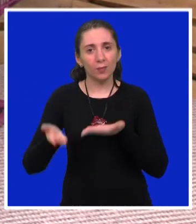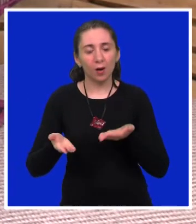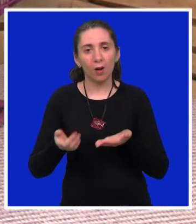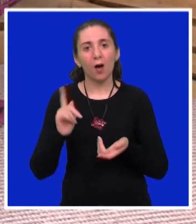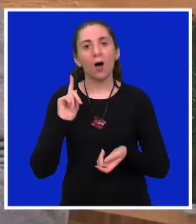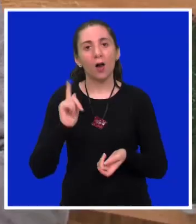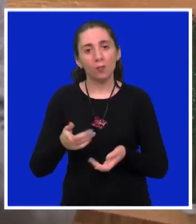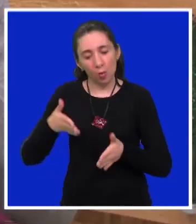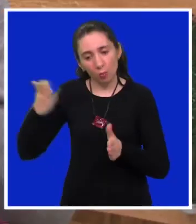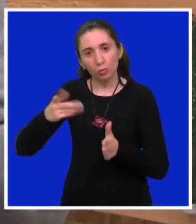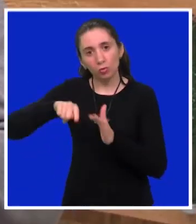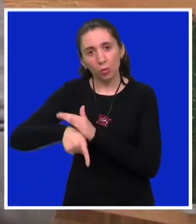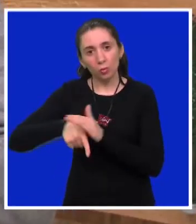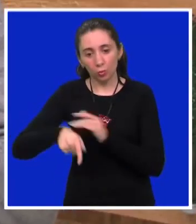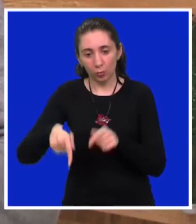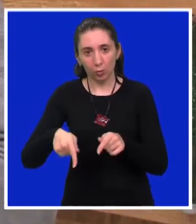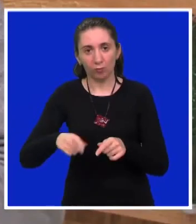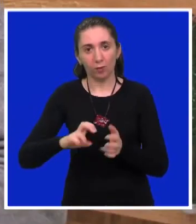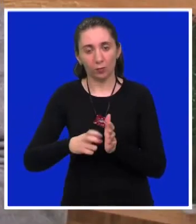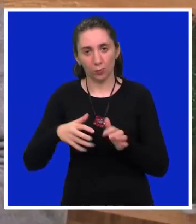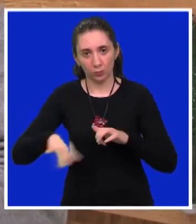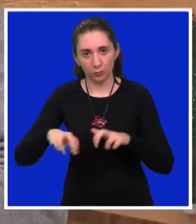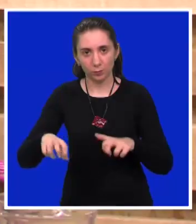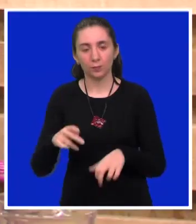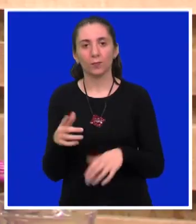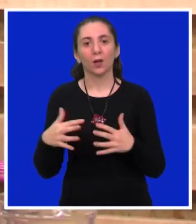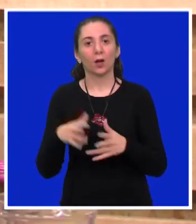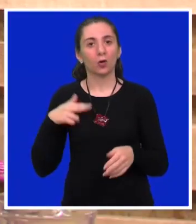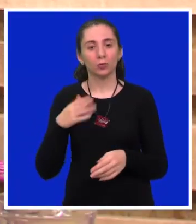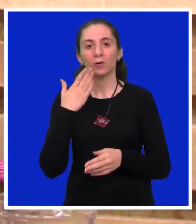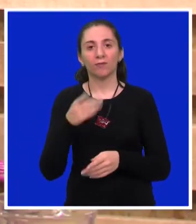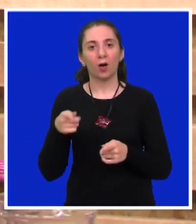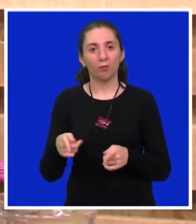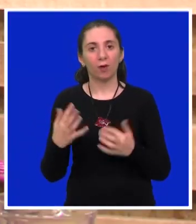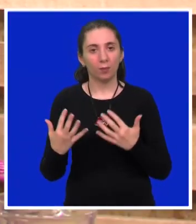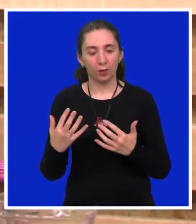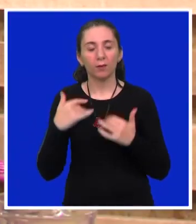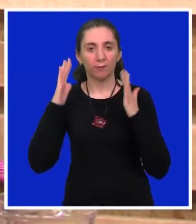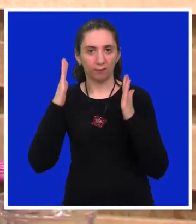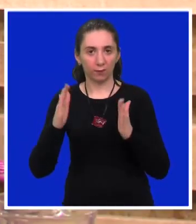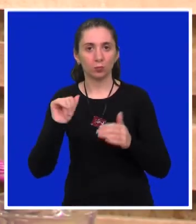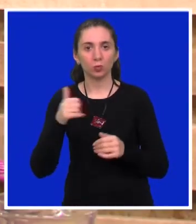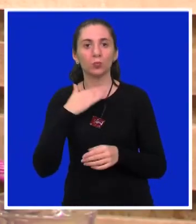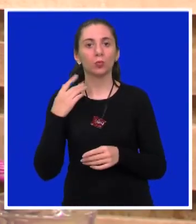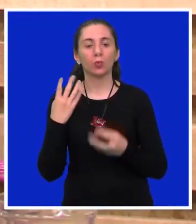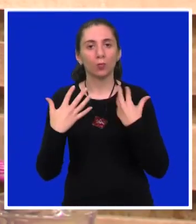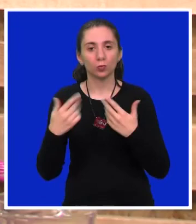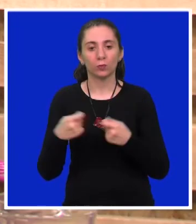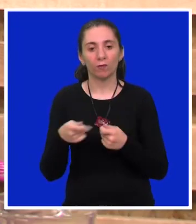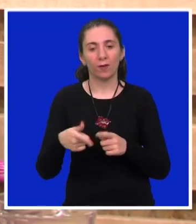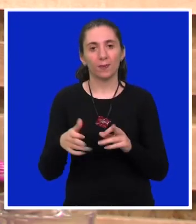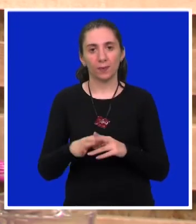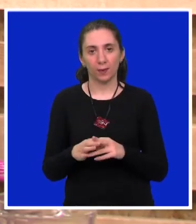sa prijedlozima, ali velim, idemo ući što dublje u problematiku. Gradonačelnik, evo, hvala vam za ovu priliku. Vjerujem da ćemo još puno o ovoj